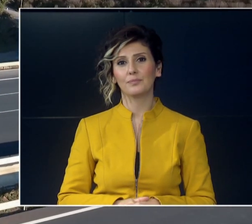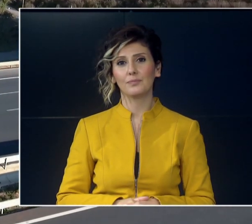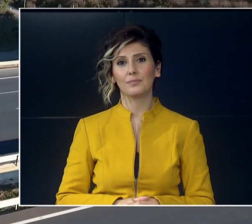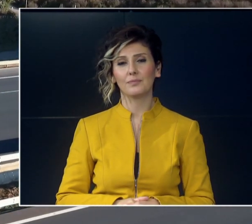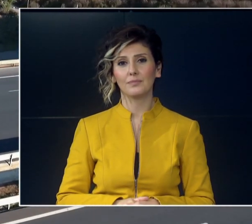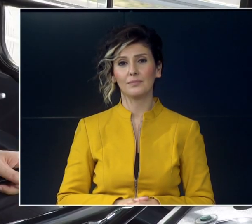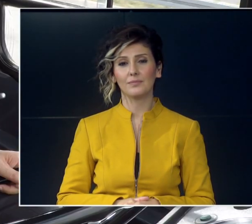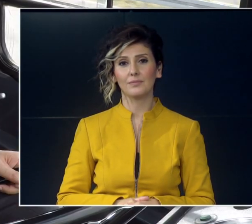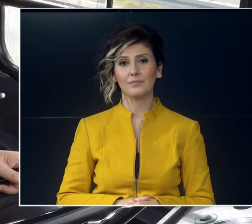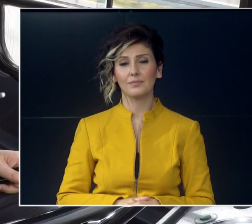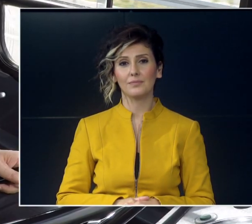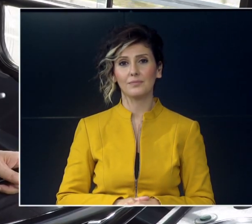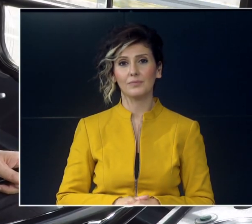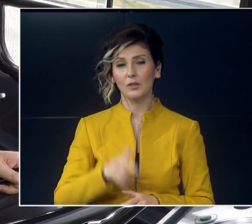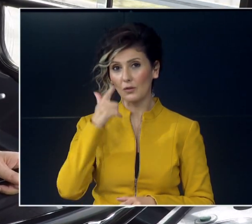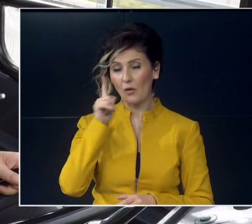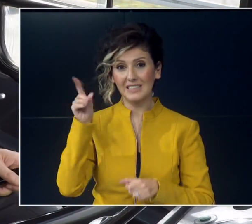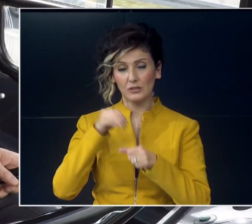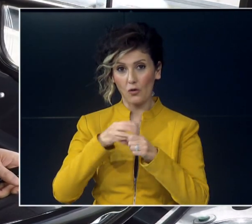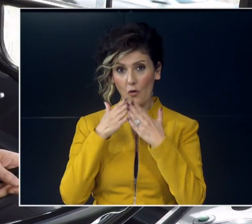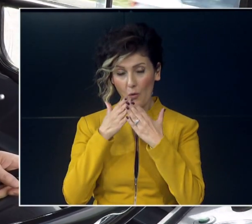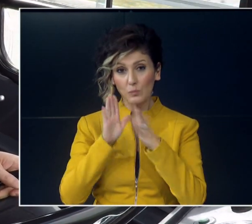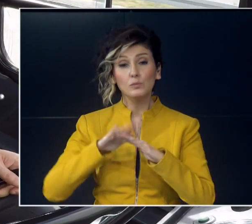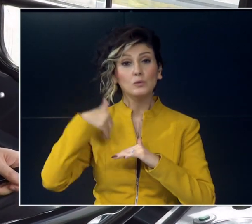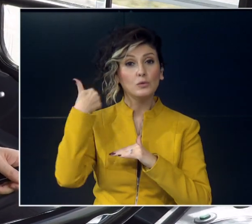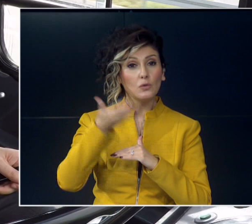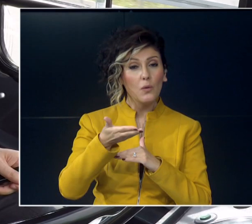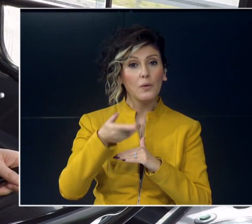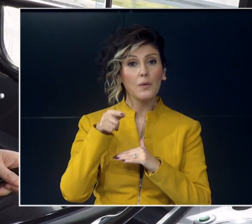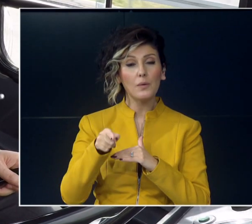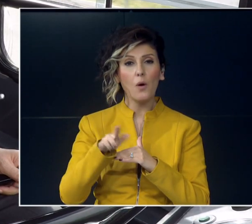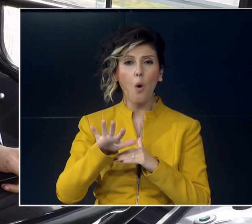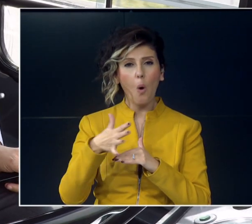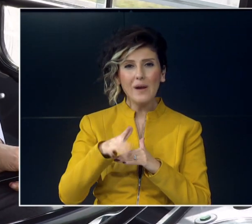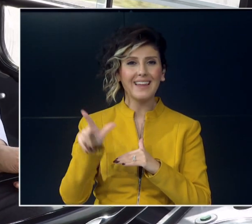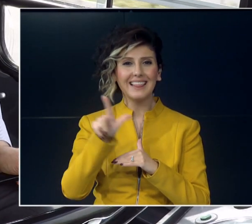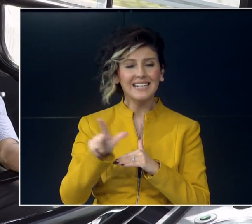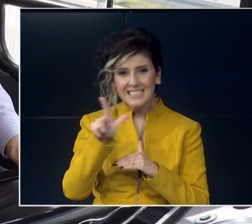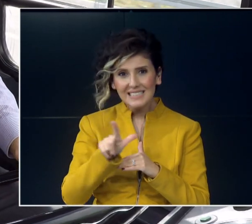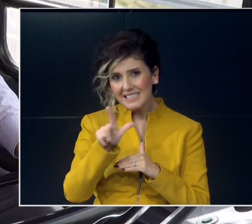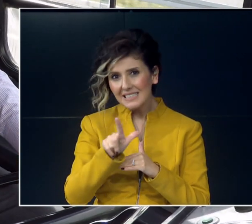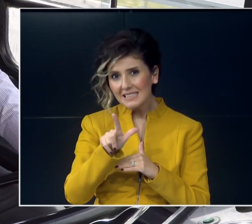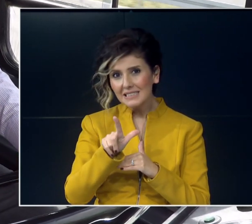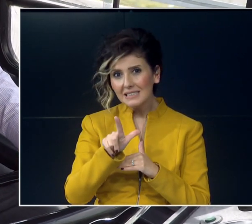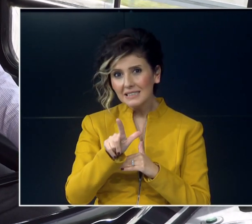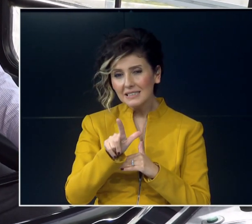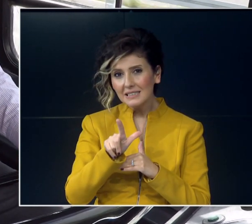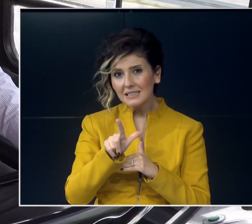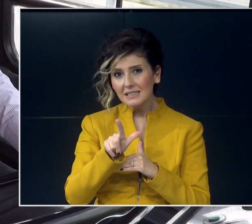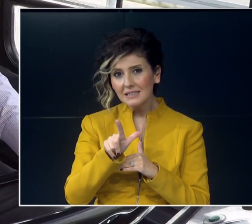Refaiye Kayıköy'ünde okudum. Ondan sonra orta lise için